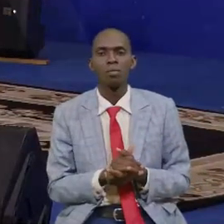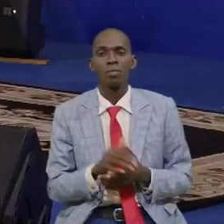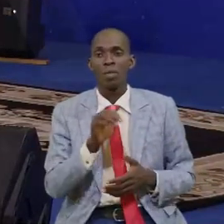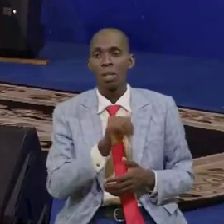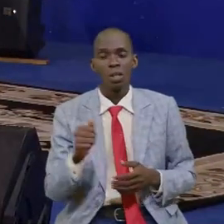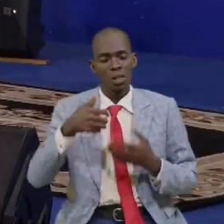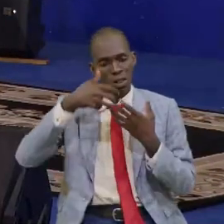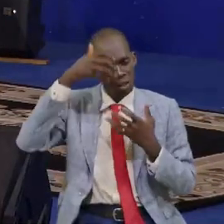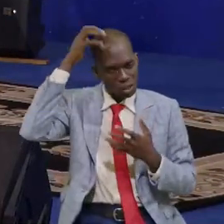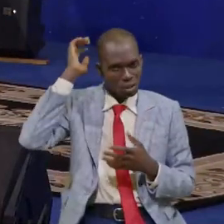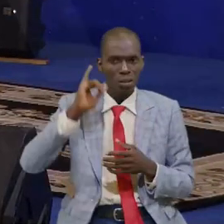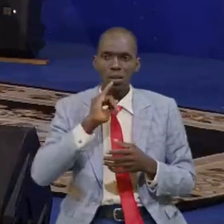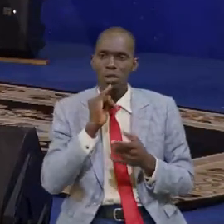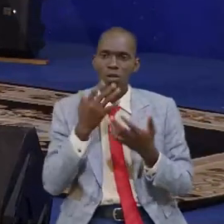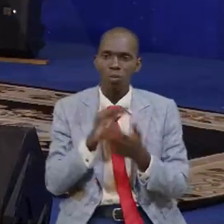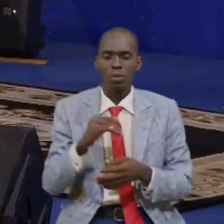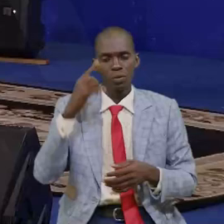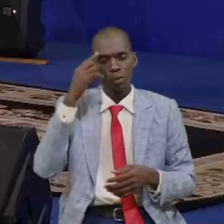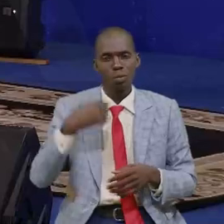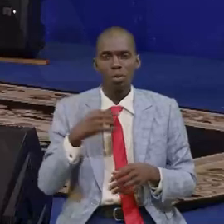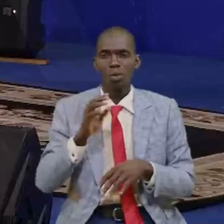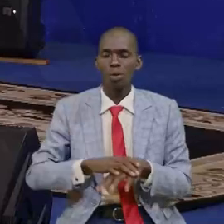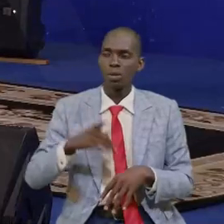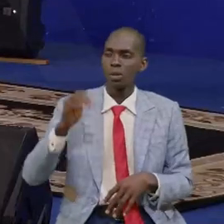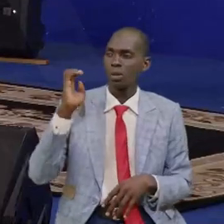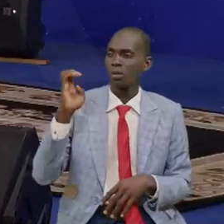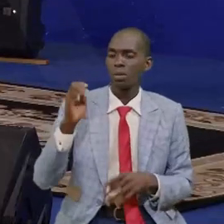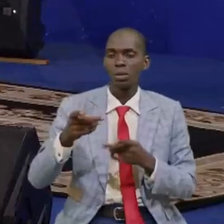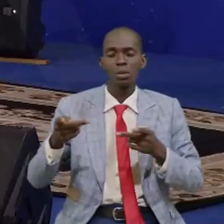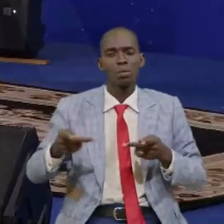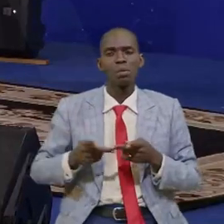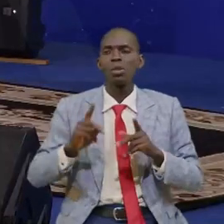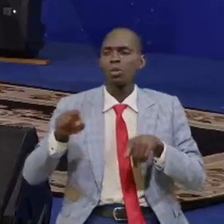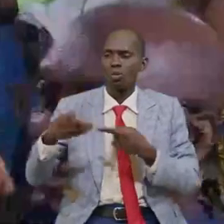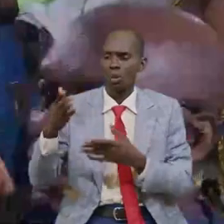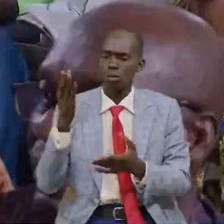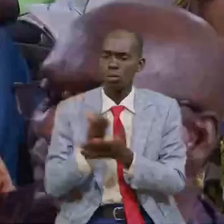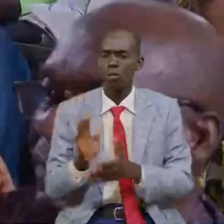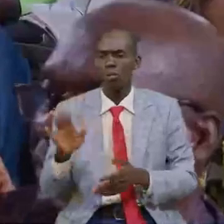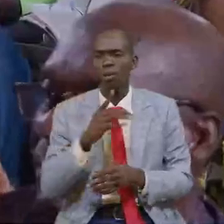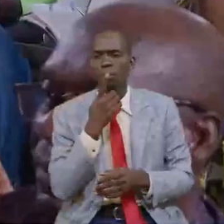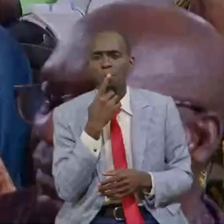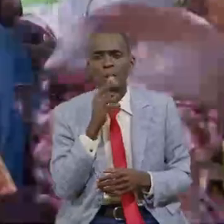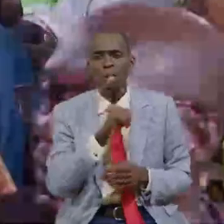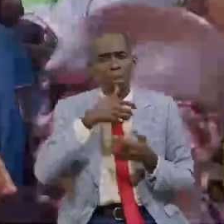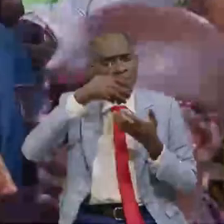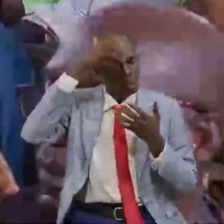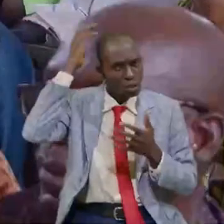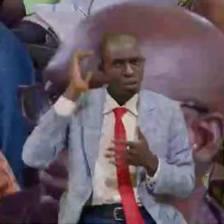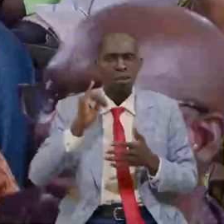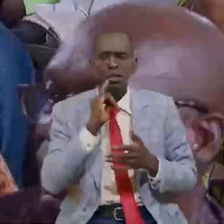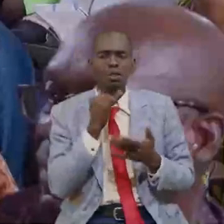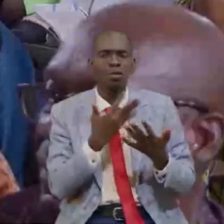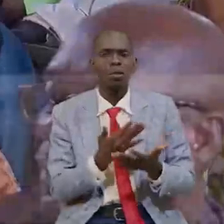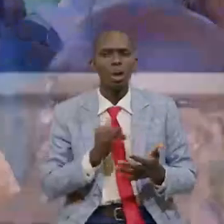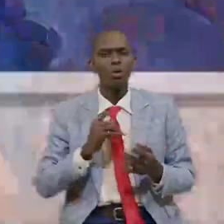lion m'attend sur le champ d'évangélisation, va là-bas, ferme sa gueule. Un lion m'attend,